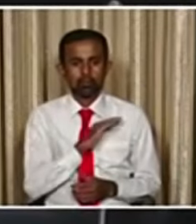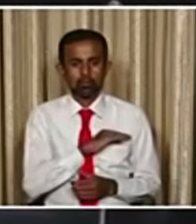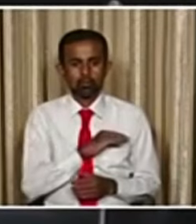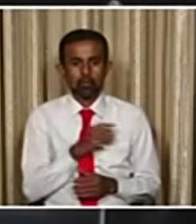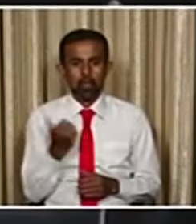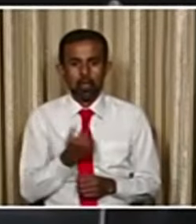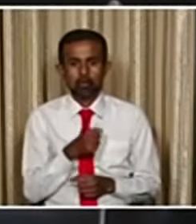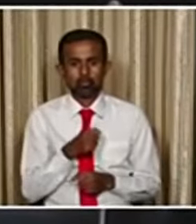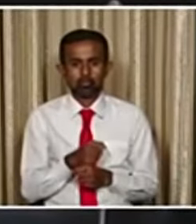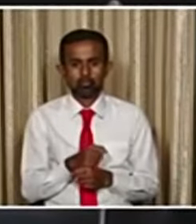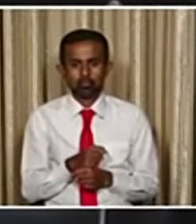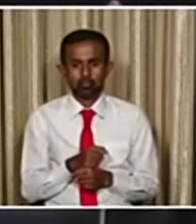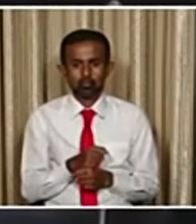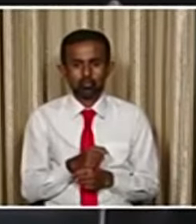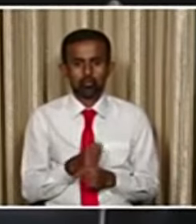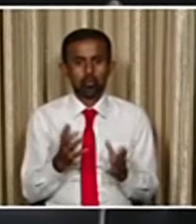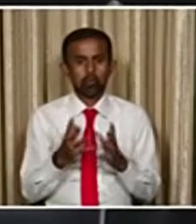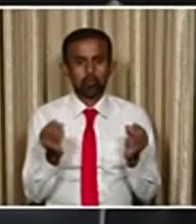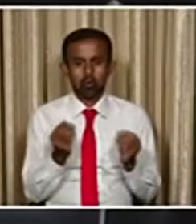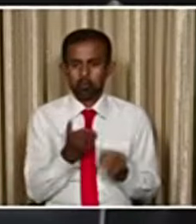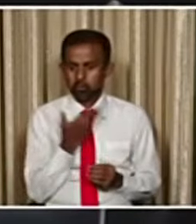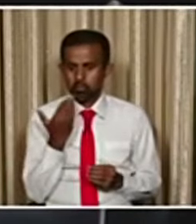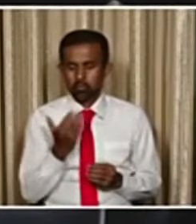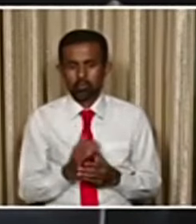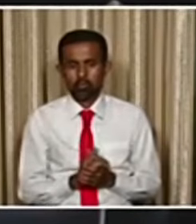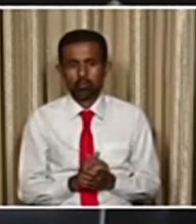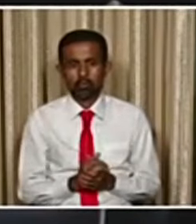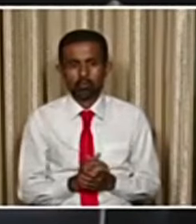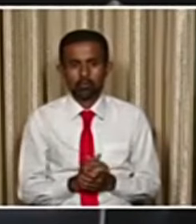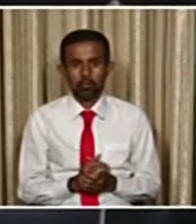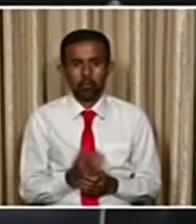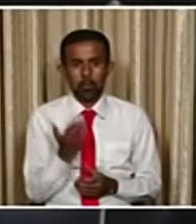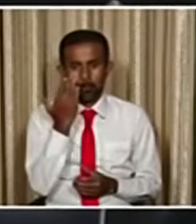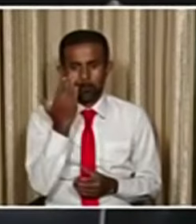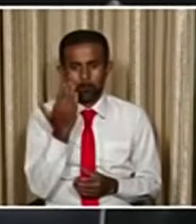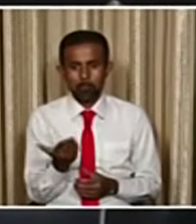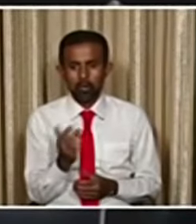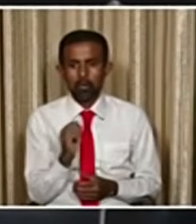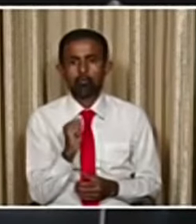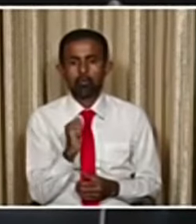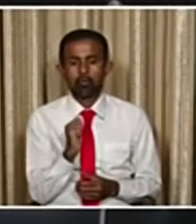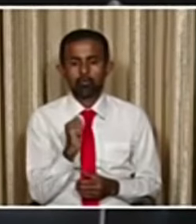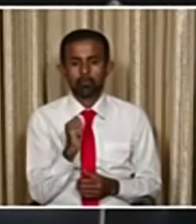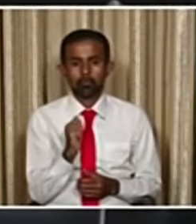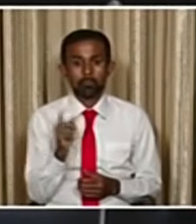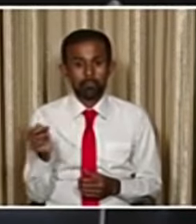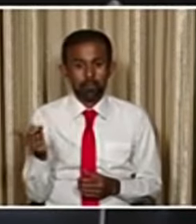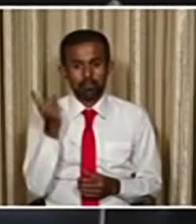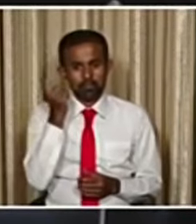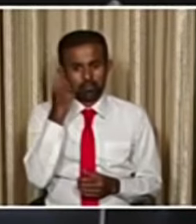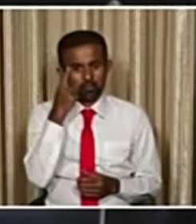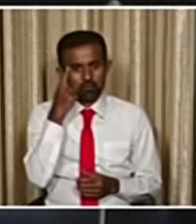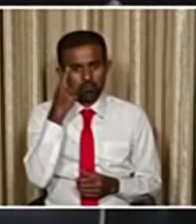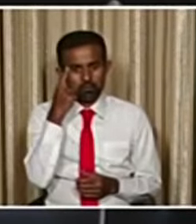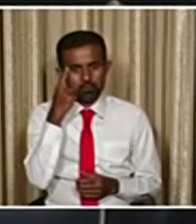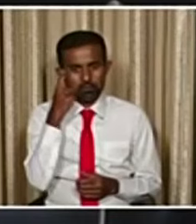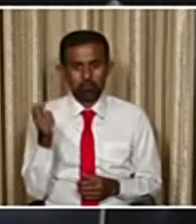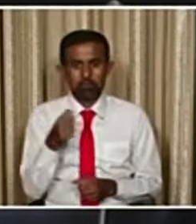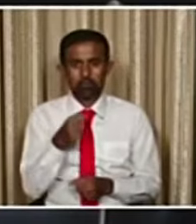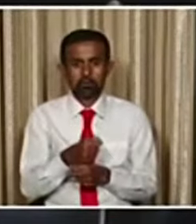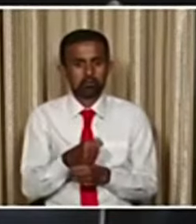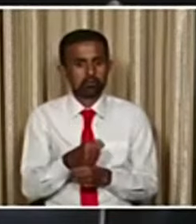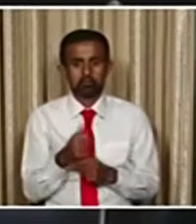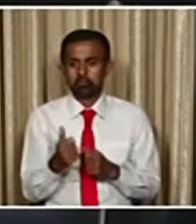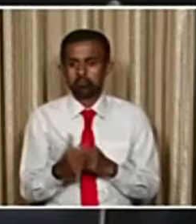ඉවසගෙන මේ අලුත් ආණ්ඩුව යටතේ මේකෙන් ඇති කරගන්න පුළුවන් කියන එක මේකෙන් පේන්නේ මොකද්ද ඔවුන් දන්නවා ඔවුන්ගේ